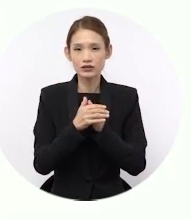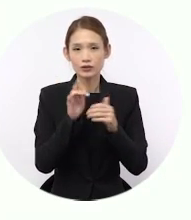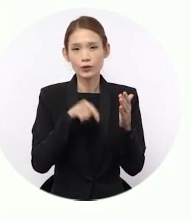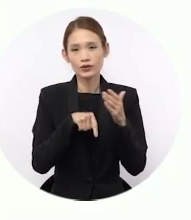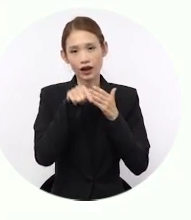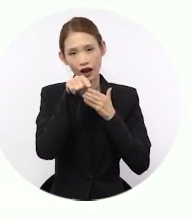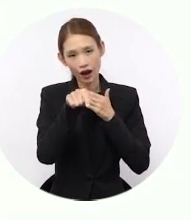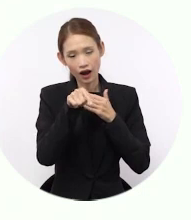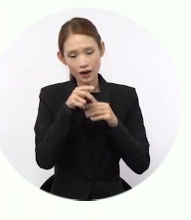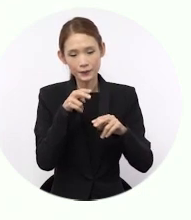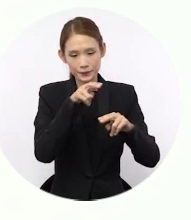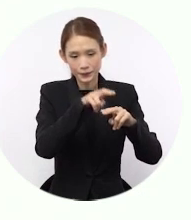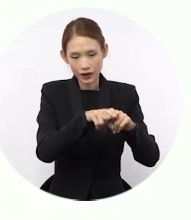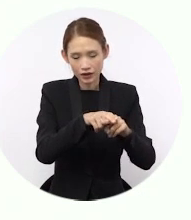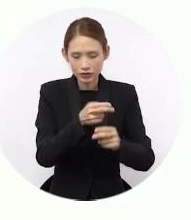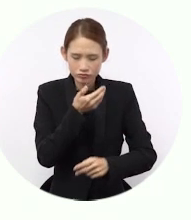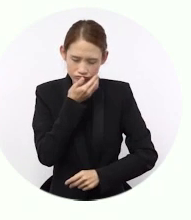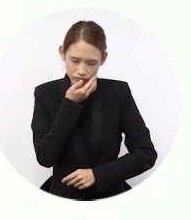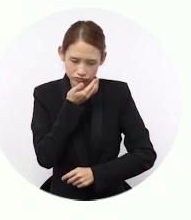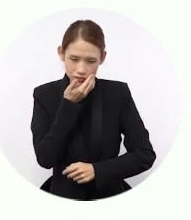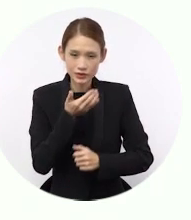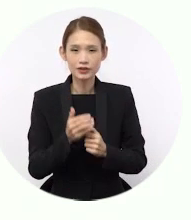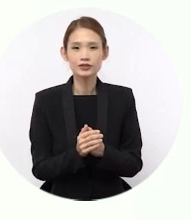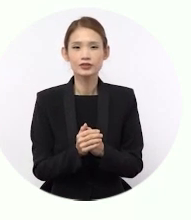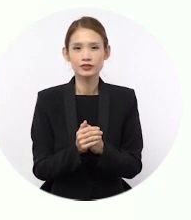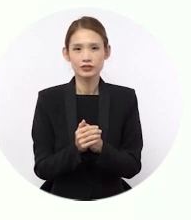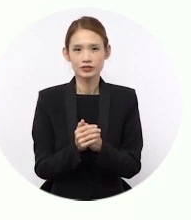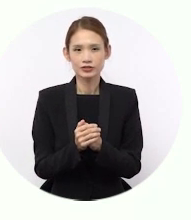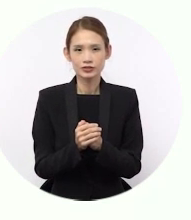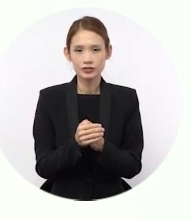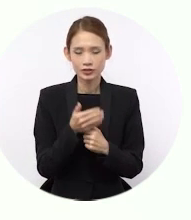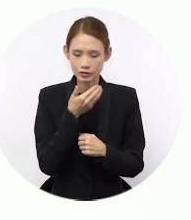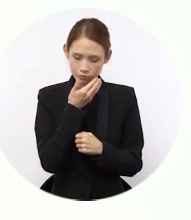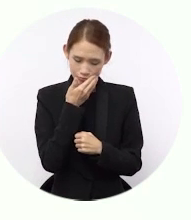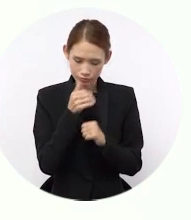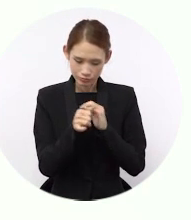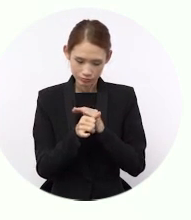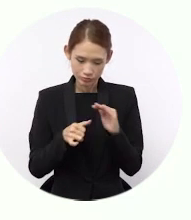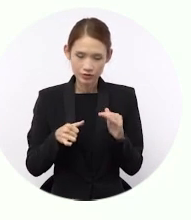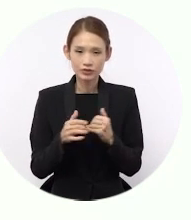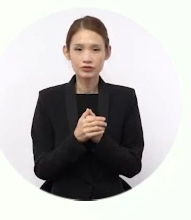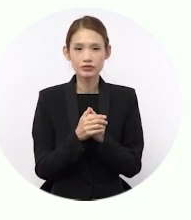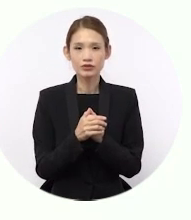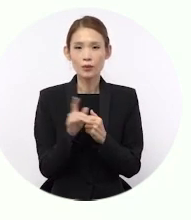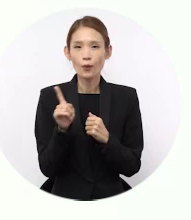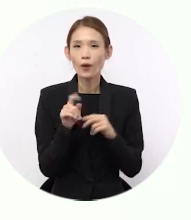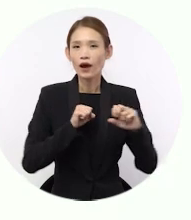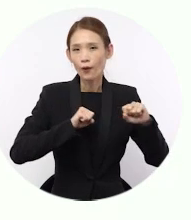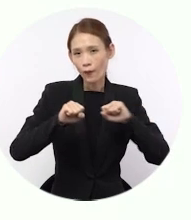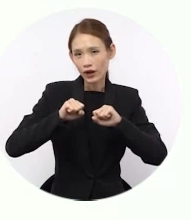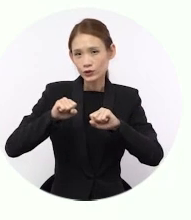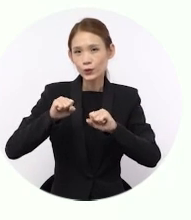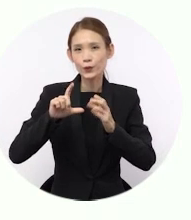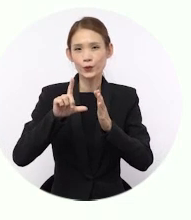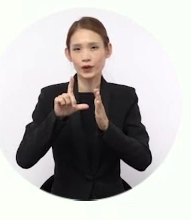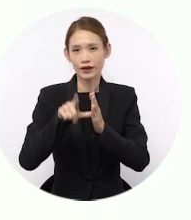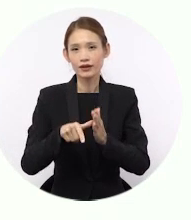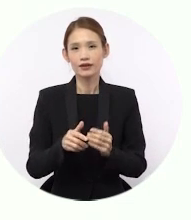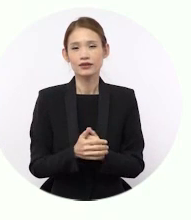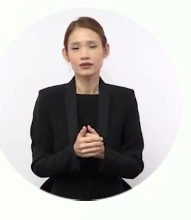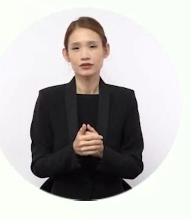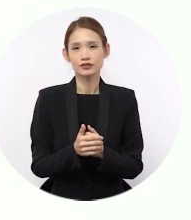나가서 해야 되는데 또 그건 민망하니까 그냥 숙연해질 때가 있고 무슨 활동을 할 때도 되게